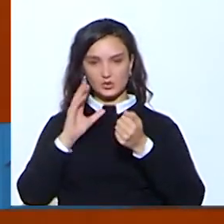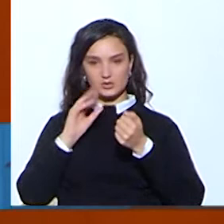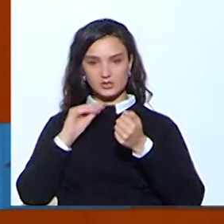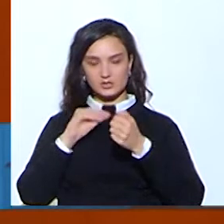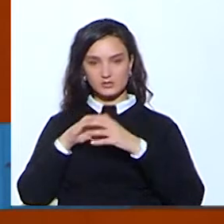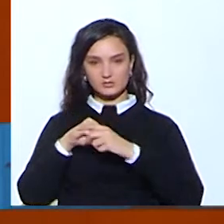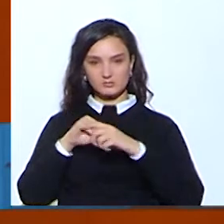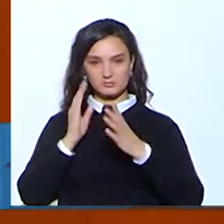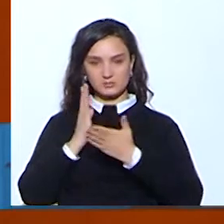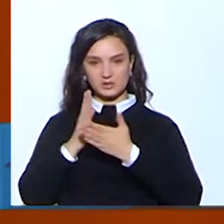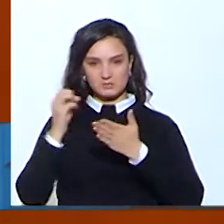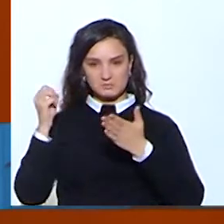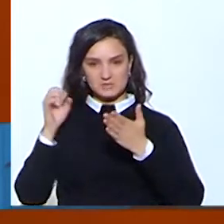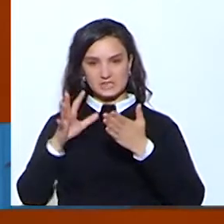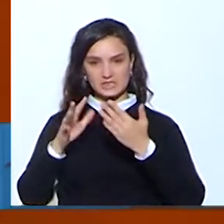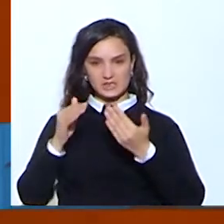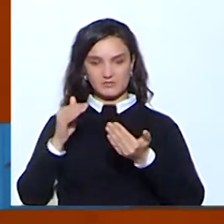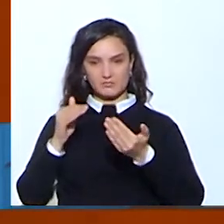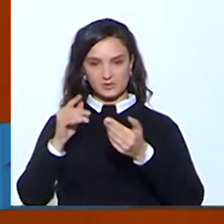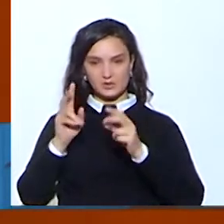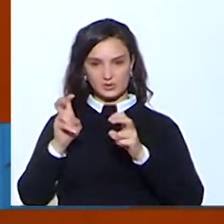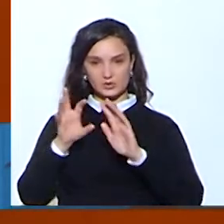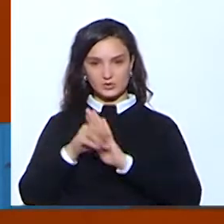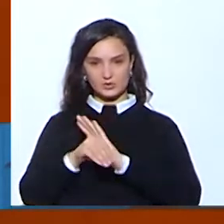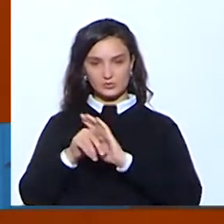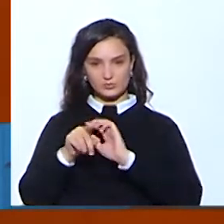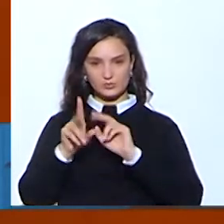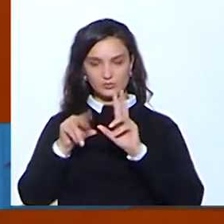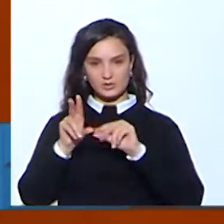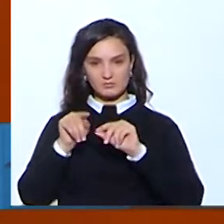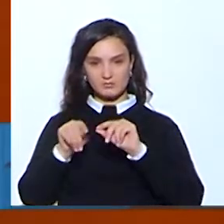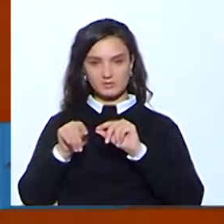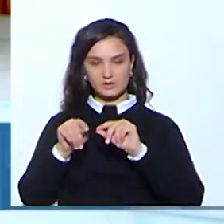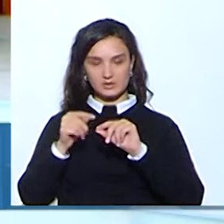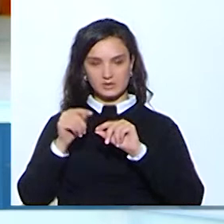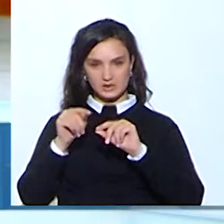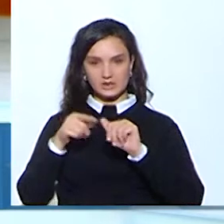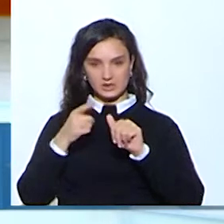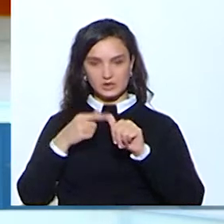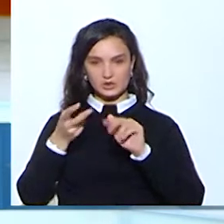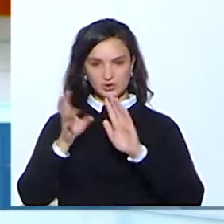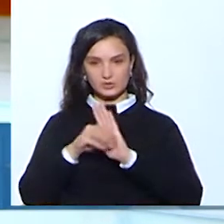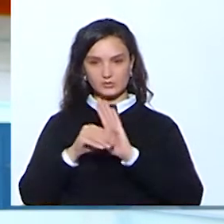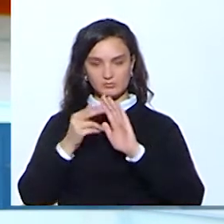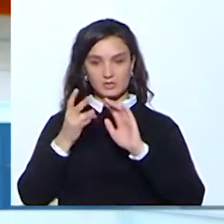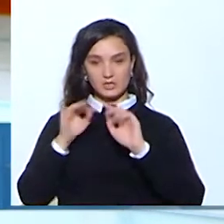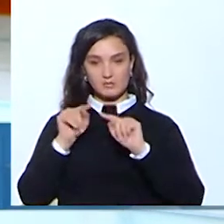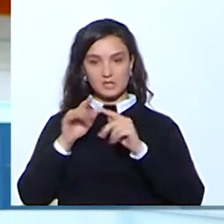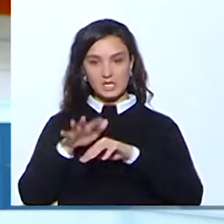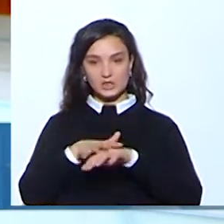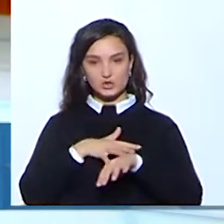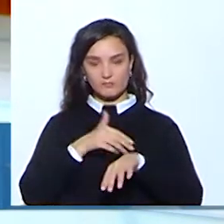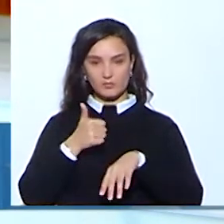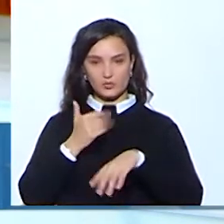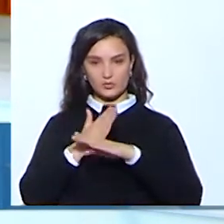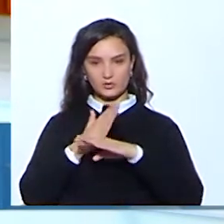ეს პირდაპირ მზისხივების გამოსხივება იგულისხმება ამ შემთხვევაში. იგულისხმება. მან გააჩნია ხანგრძლივობას